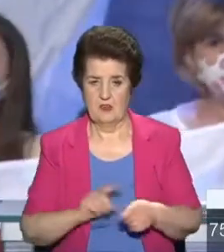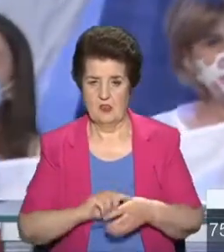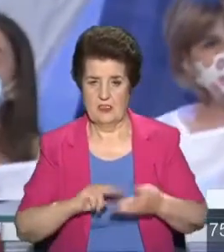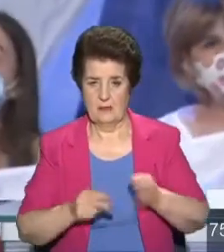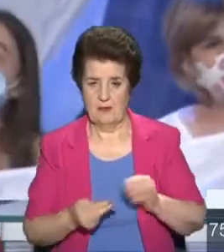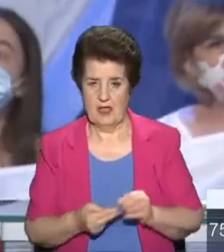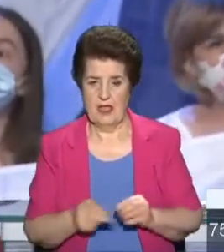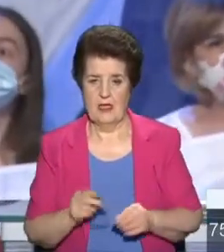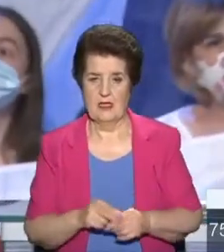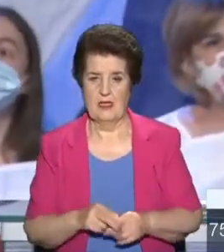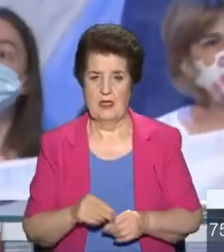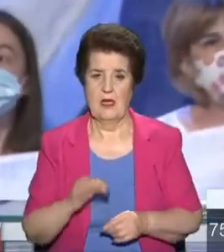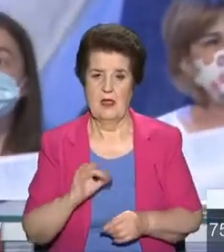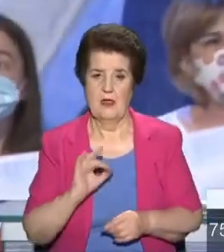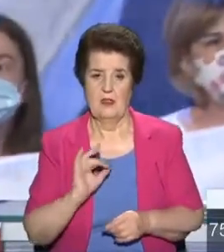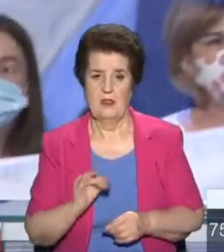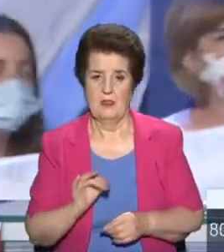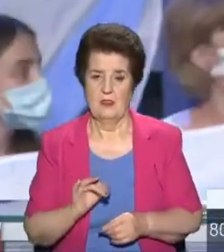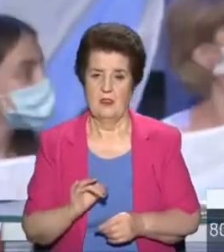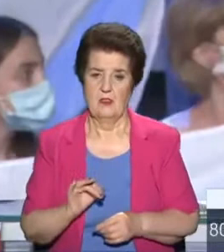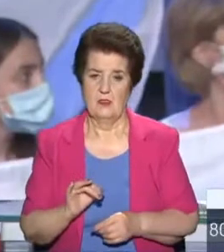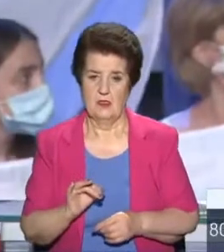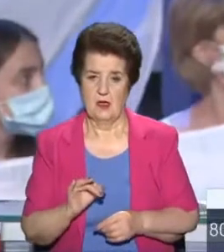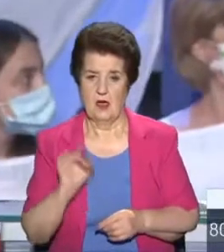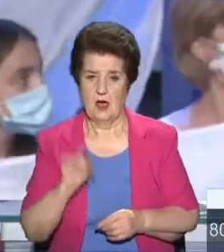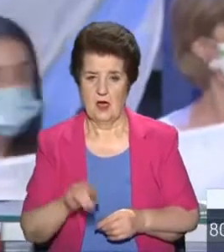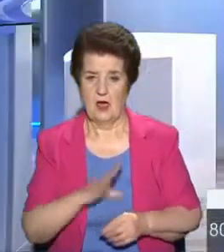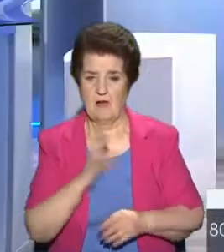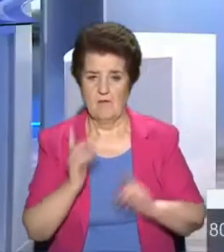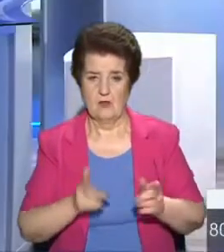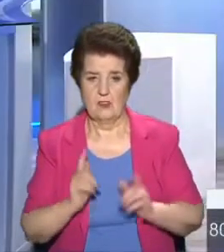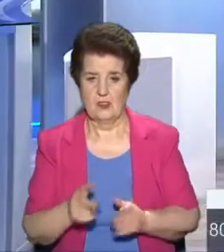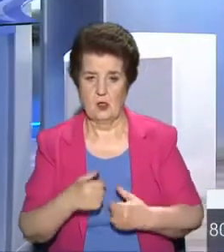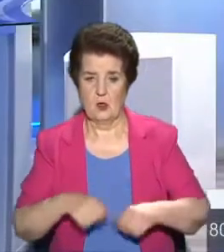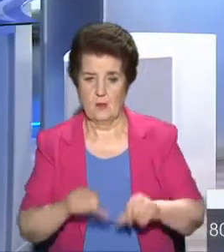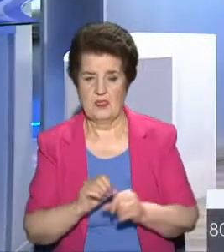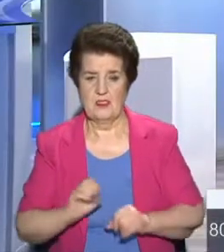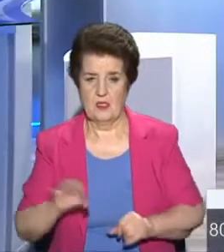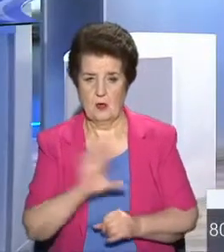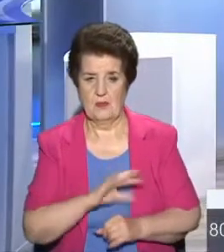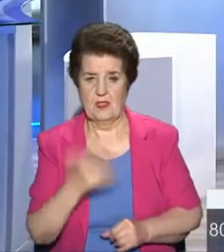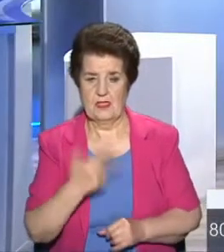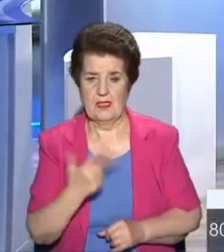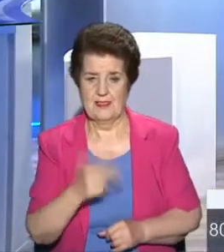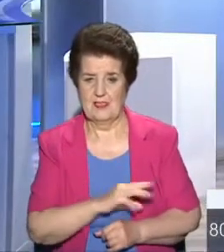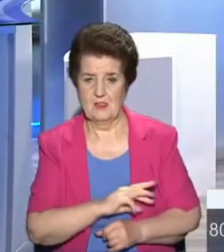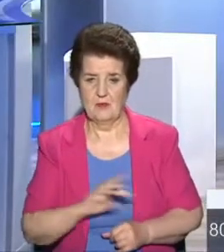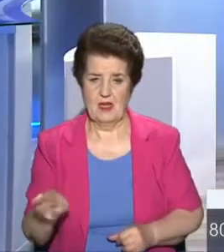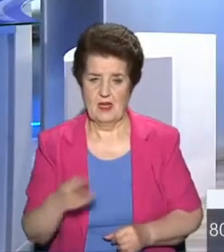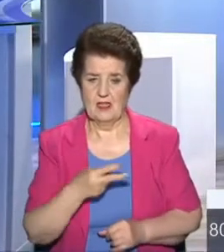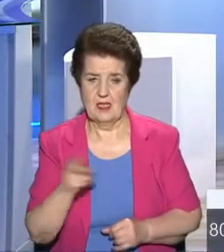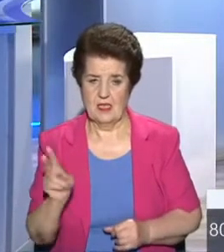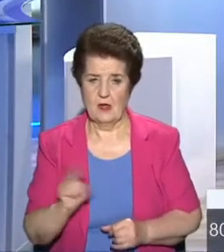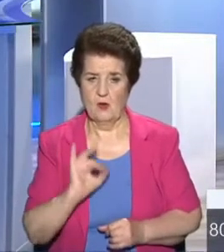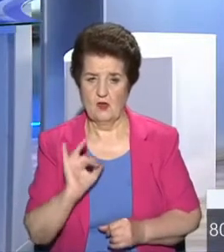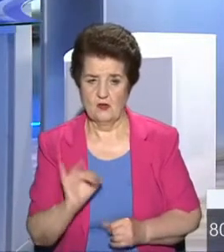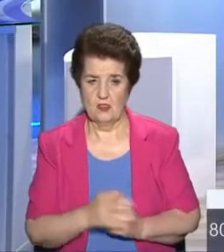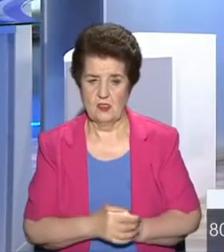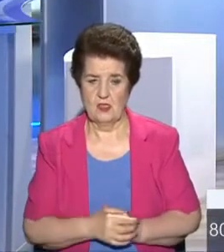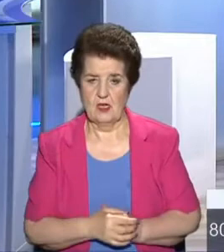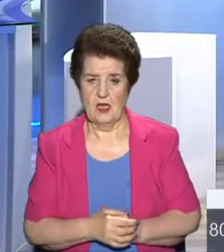de redresare și reziliență în care a fost acceptat de Comisia Europeană și va primi 30 de miliarde de euro și